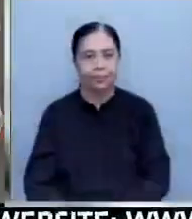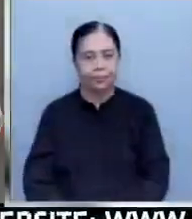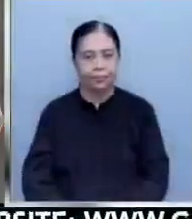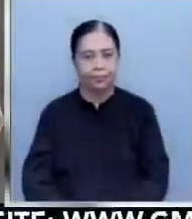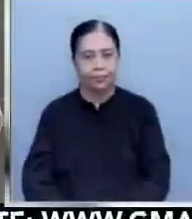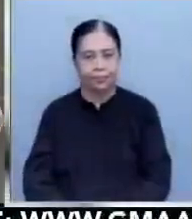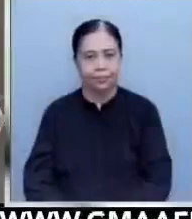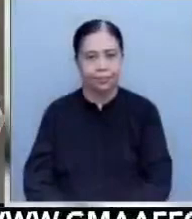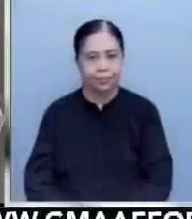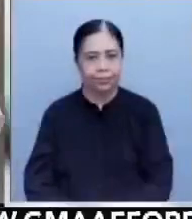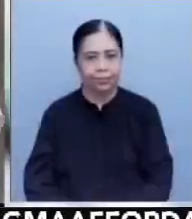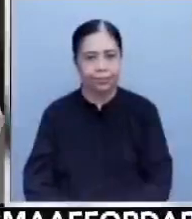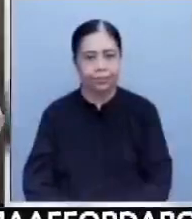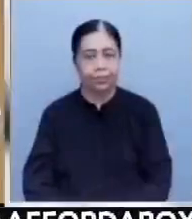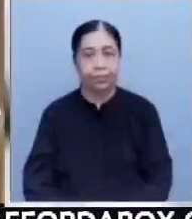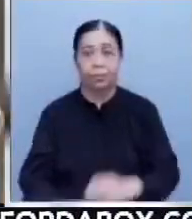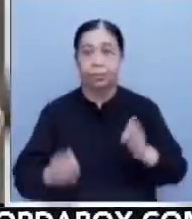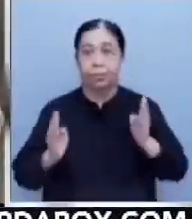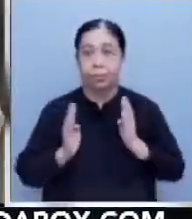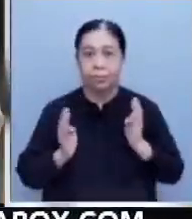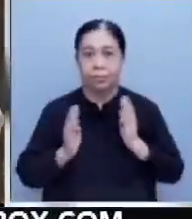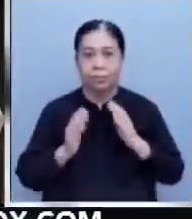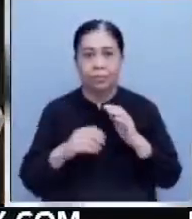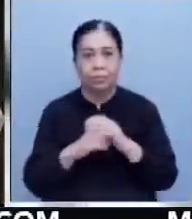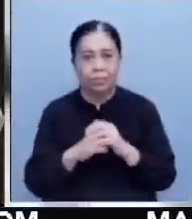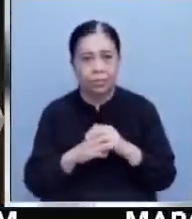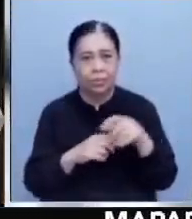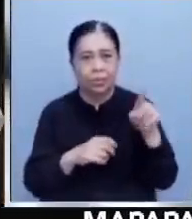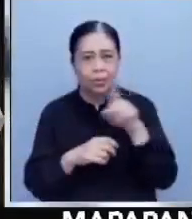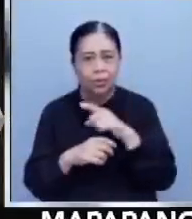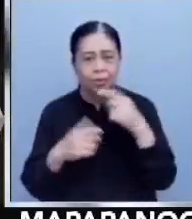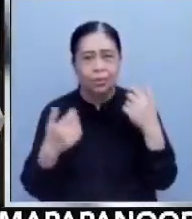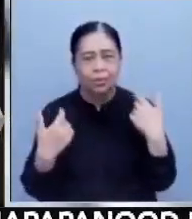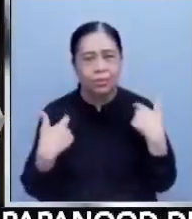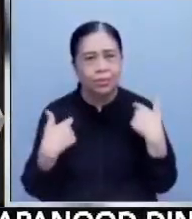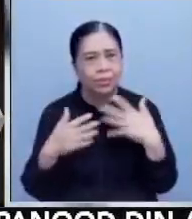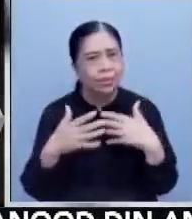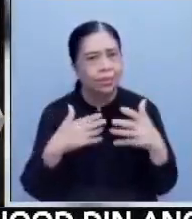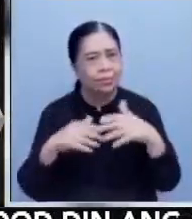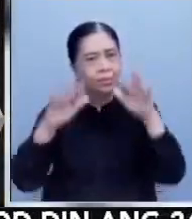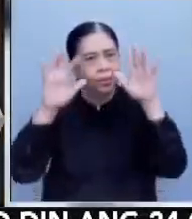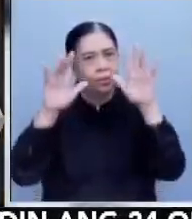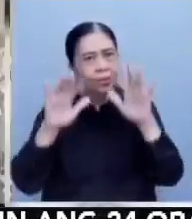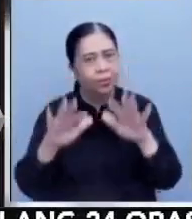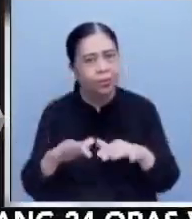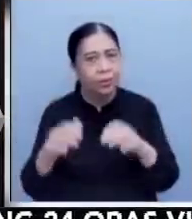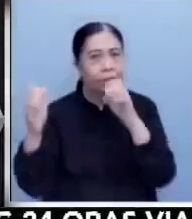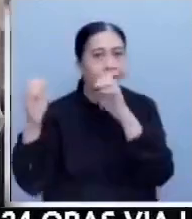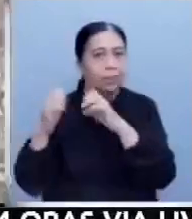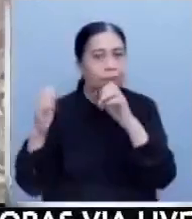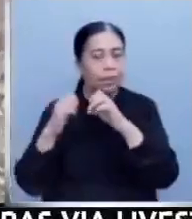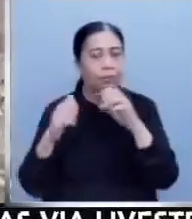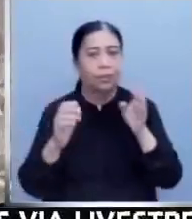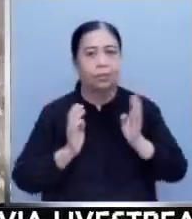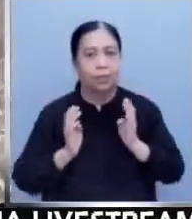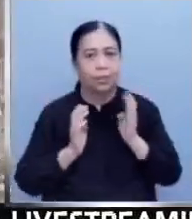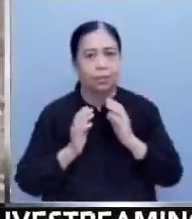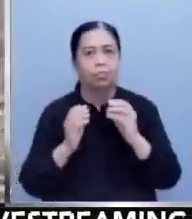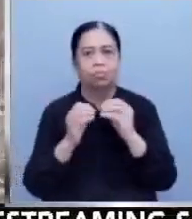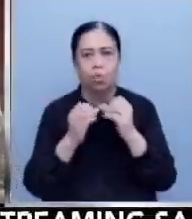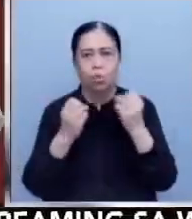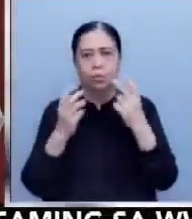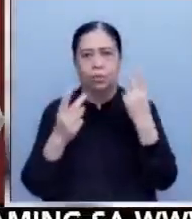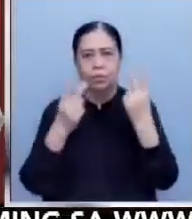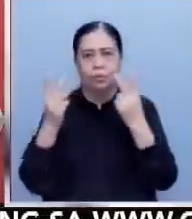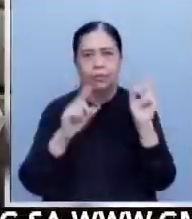Ang City of Pines tila City of Rain din ngayon. Pero kahit maulan, inaasa ng Baguio City na maraming turista ang aakyat